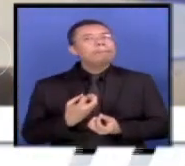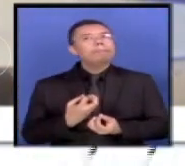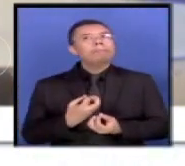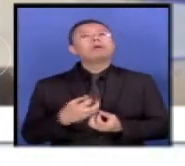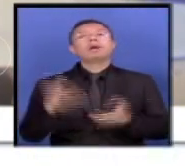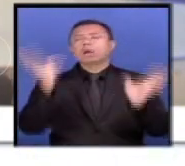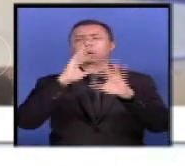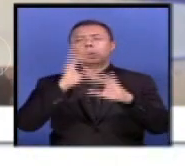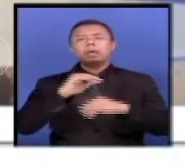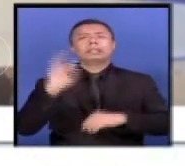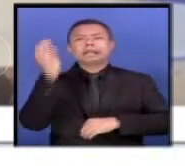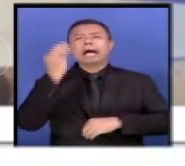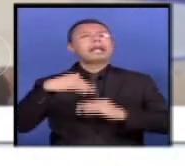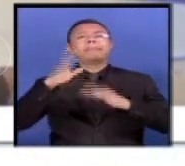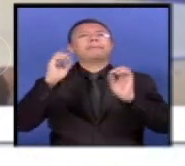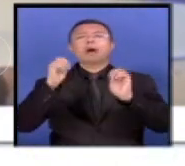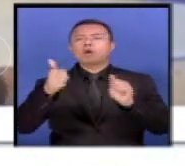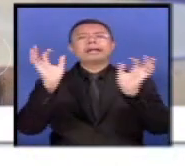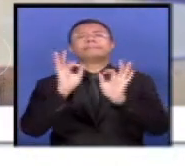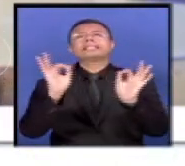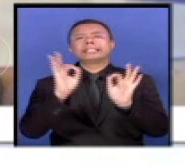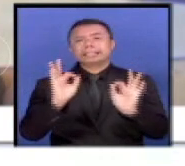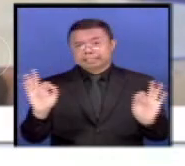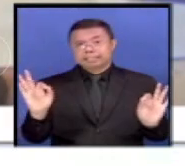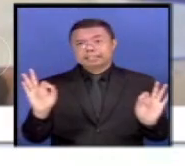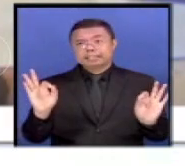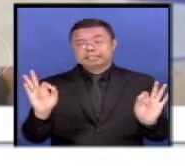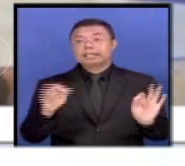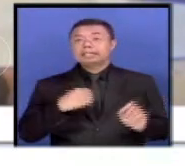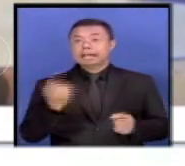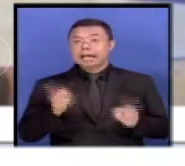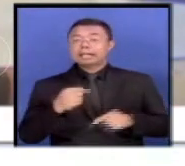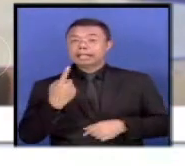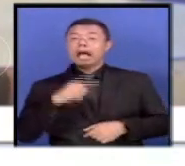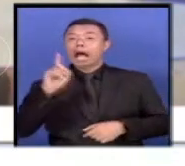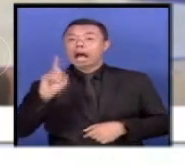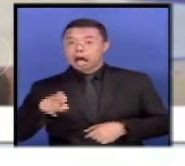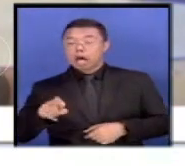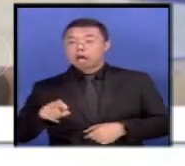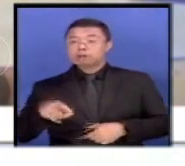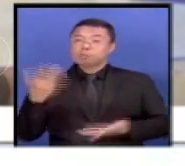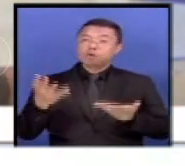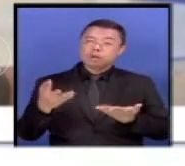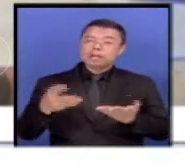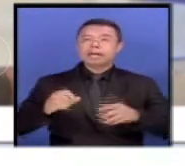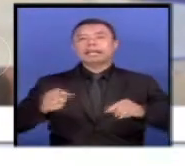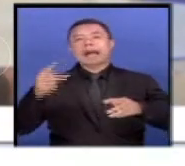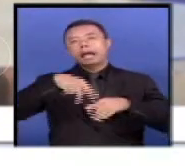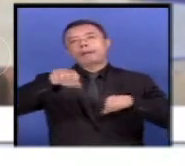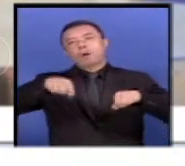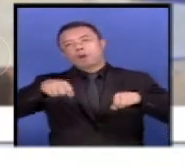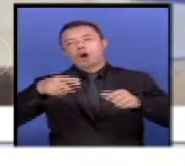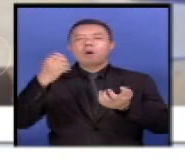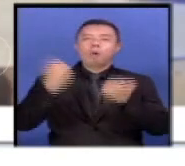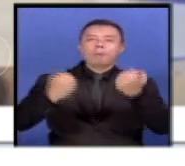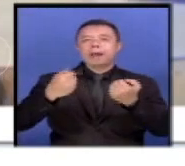ini akan semakin membaik ke depannya dan semakin bersih udara di Jakarta ya Faris. Betul, berarti kita harus menggunakan kendaraan mungkin yang ramah lingkungan. Yes. Atau mengurangi